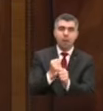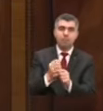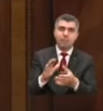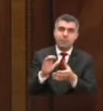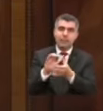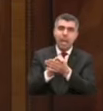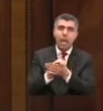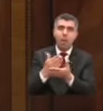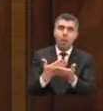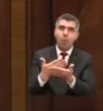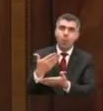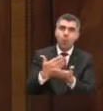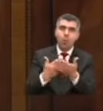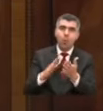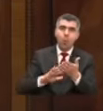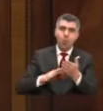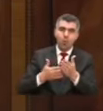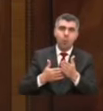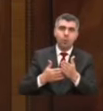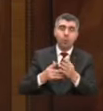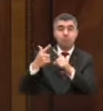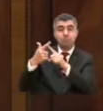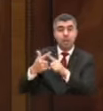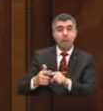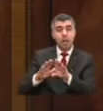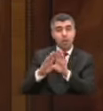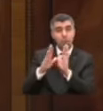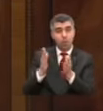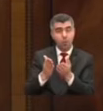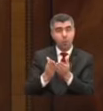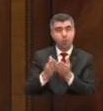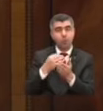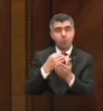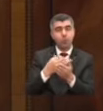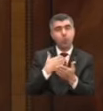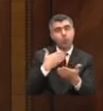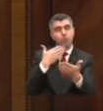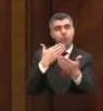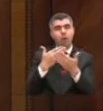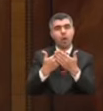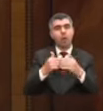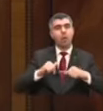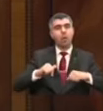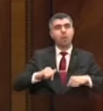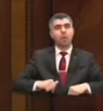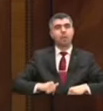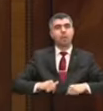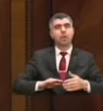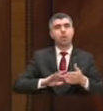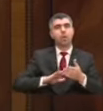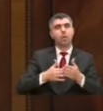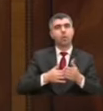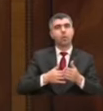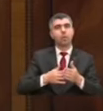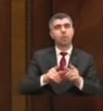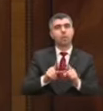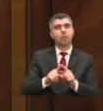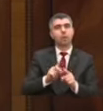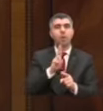عليه ولكن راه خص تعرفوا شحال ديال الاستثمارات راه الملايير ديال الاستثمارات هذه قصص نجاح ديال المغرب كنتمنى اللي في